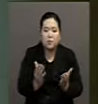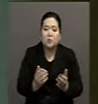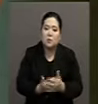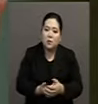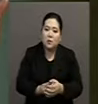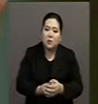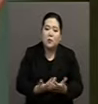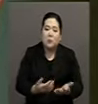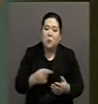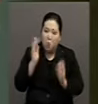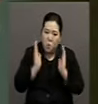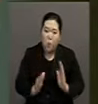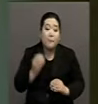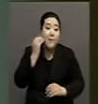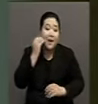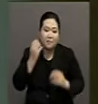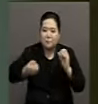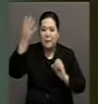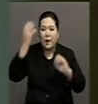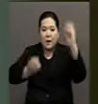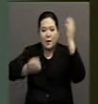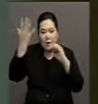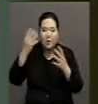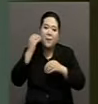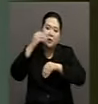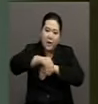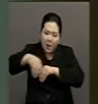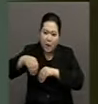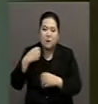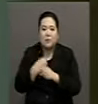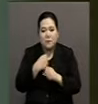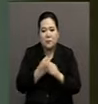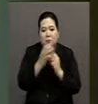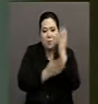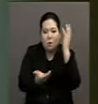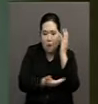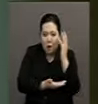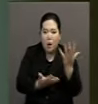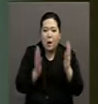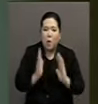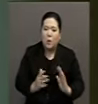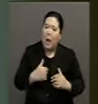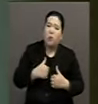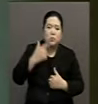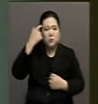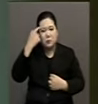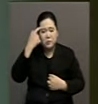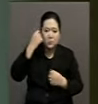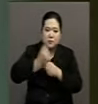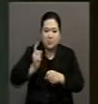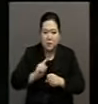ราะอยู่ดีคนที่อยู่ในป่าอยู่แล้วเนี่ยไม่อยู่ในป่าแล้วคือไปตัดป่าอยู่แล้วเนี่ยผิดกฎหมายเนี่ยจะให้เขาถอยออกมาเนี่ยแล้วก็จะให้อะไร